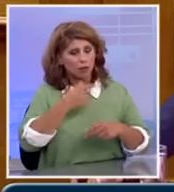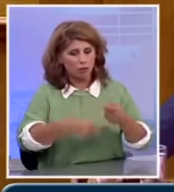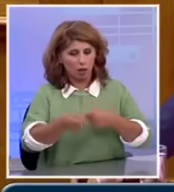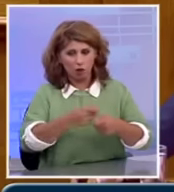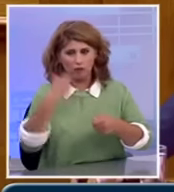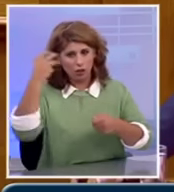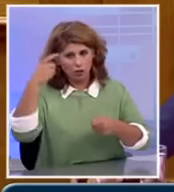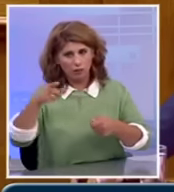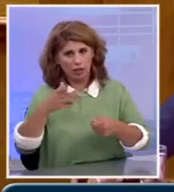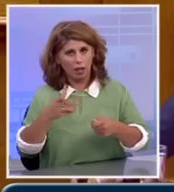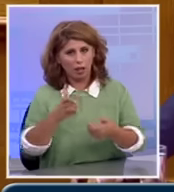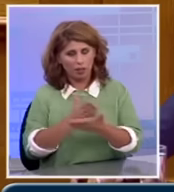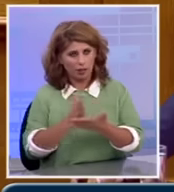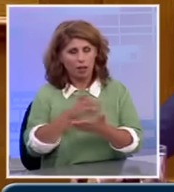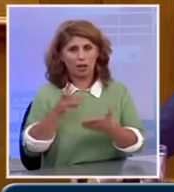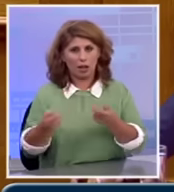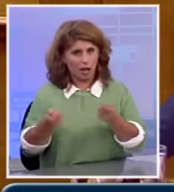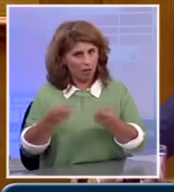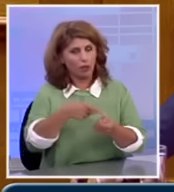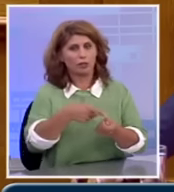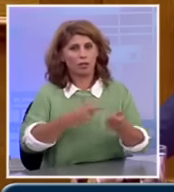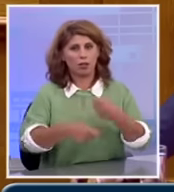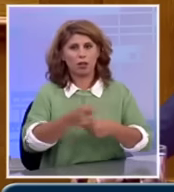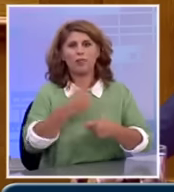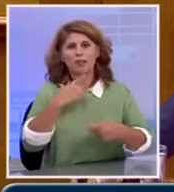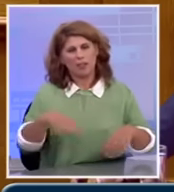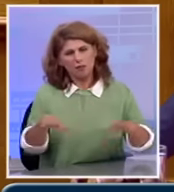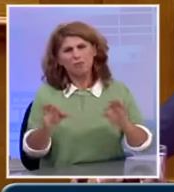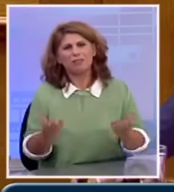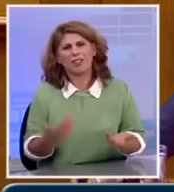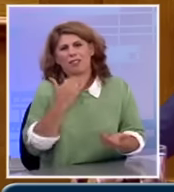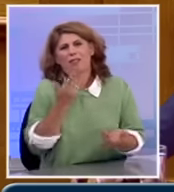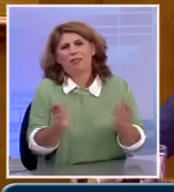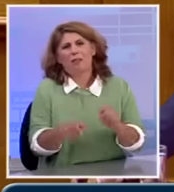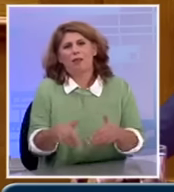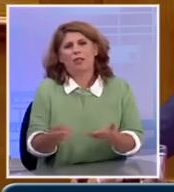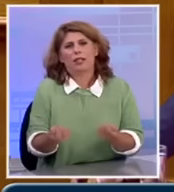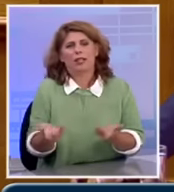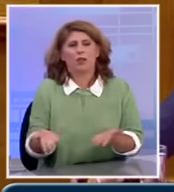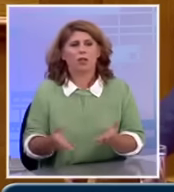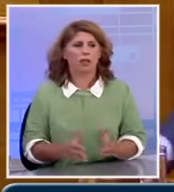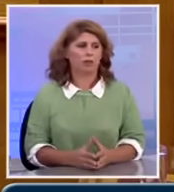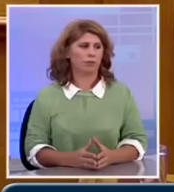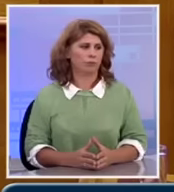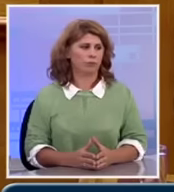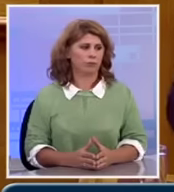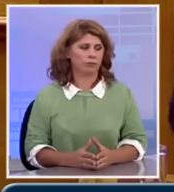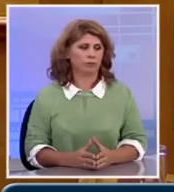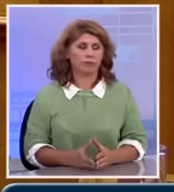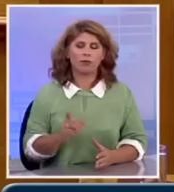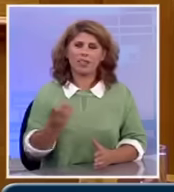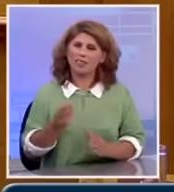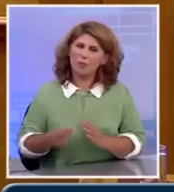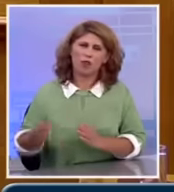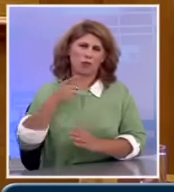στη φιλοσοφία άρα εξ ορισμού δεν θα μπορούσαν να γίνουν τέτοια είναι λοιπόν ακραία